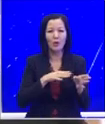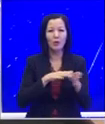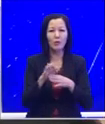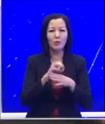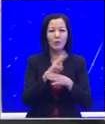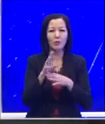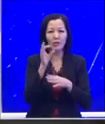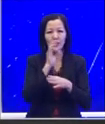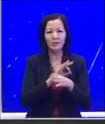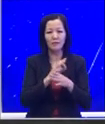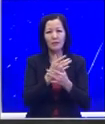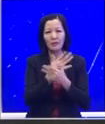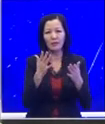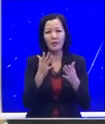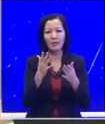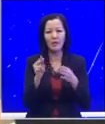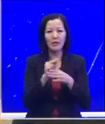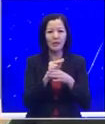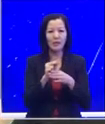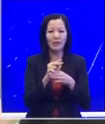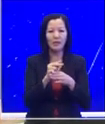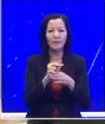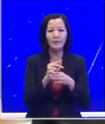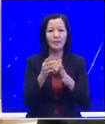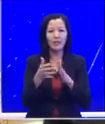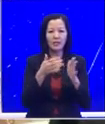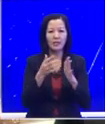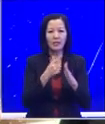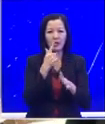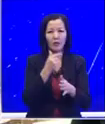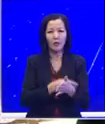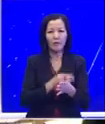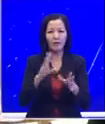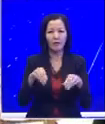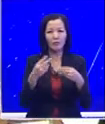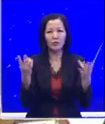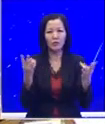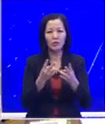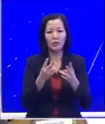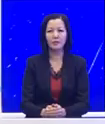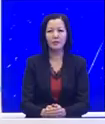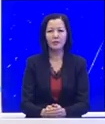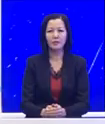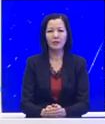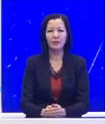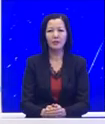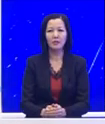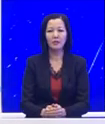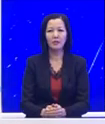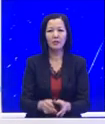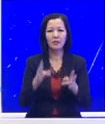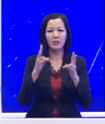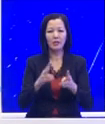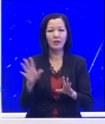полностью обеспечили лекарственными средствами и компонентами крови. С пострадавшими и семьями погибших работают психологи. Трагедия